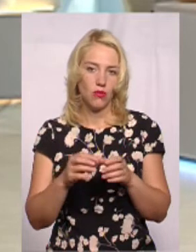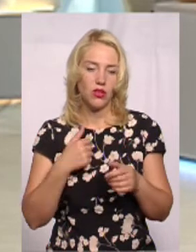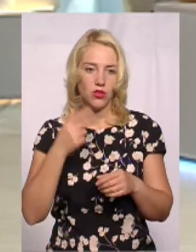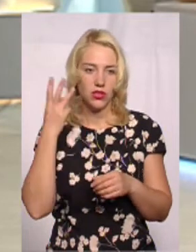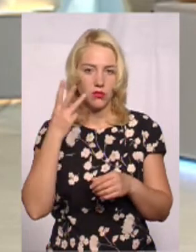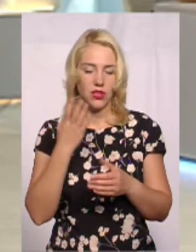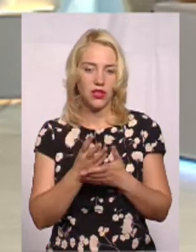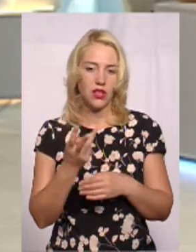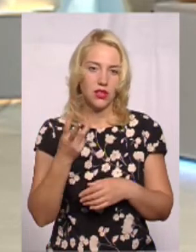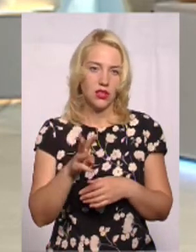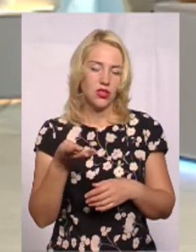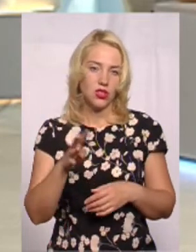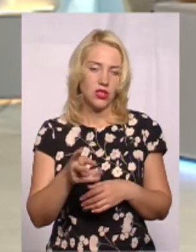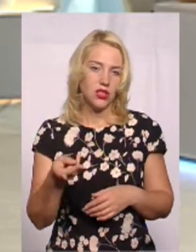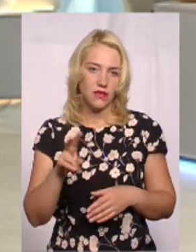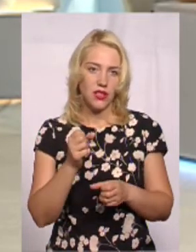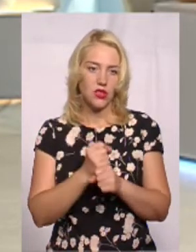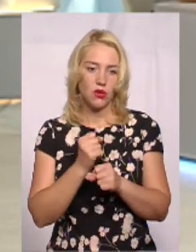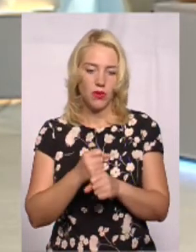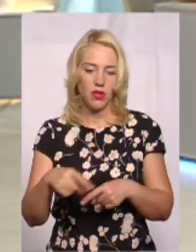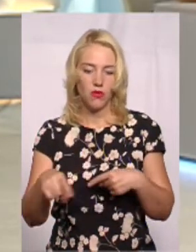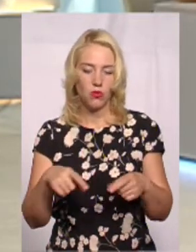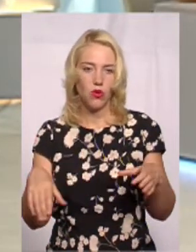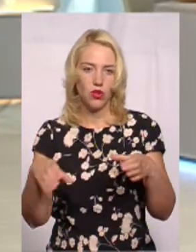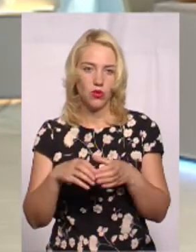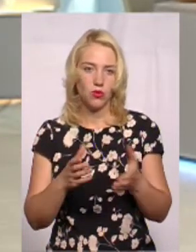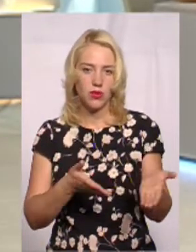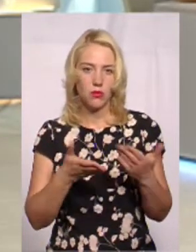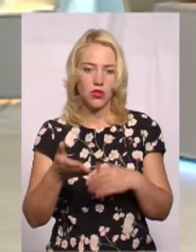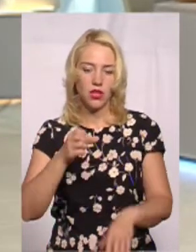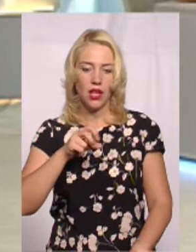тому, чи 2, зробило футбольний клуб, запросила Алієва, так?